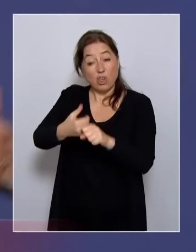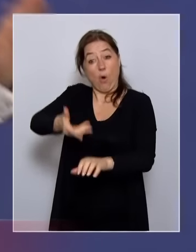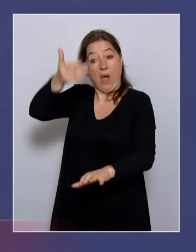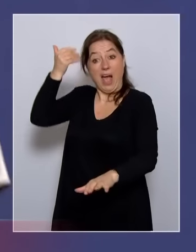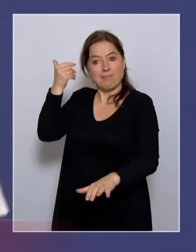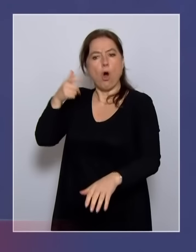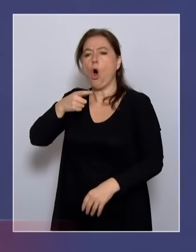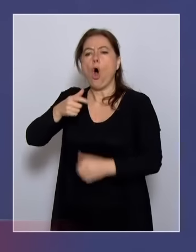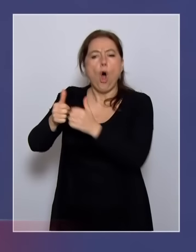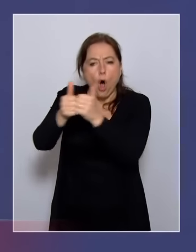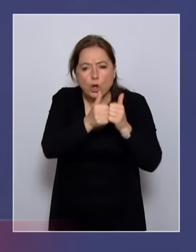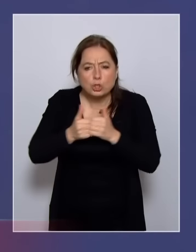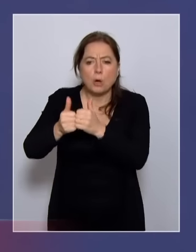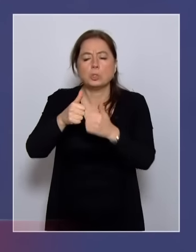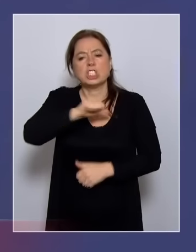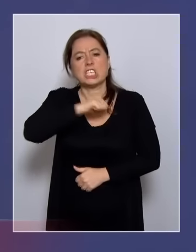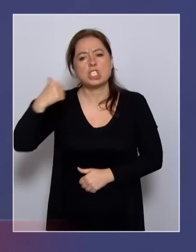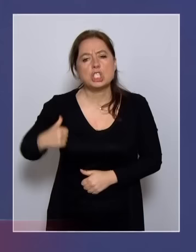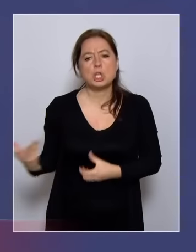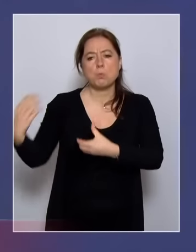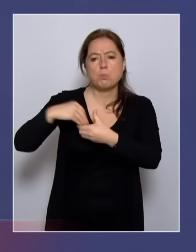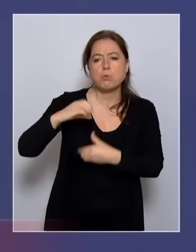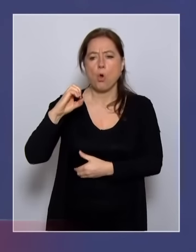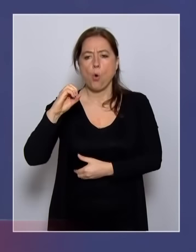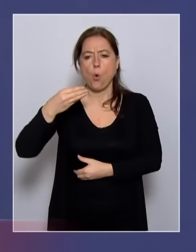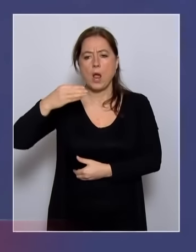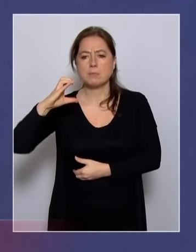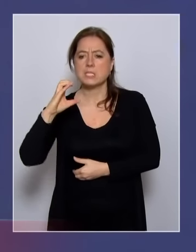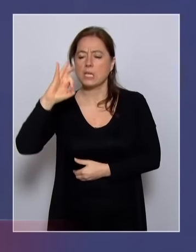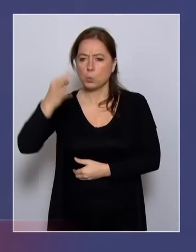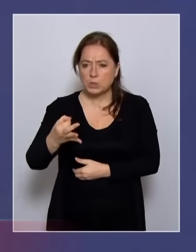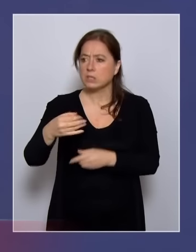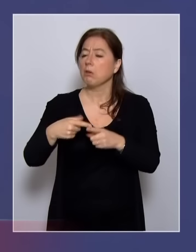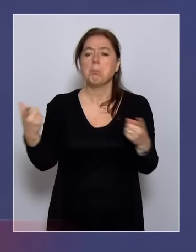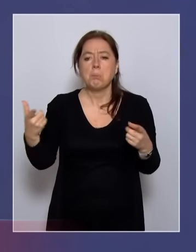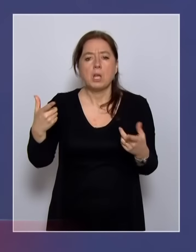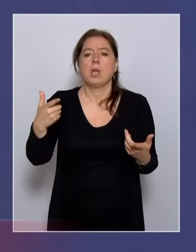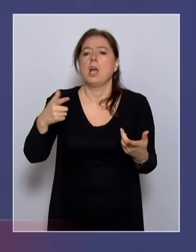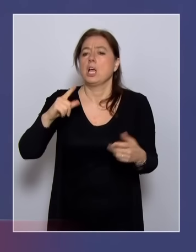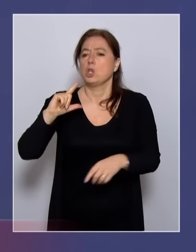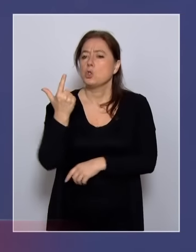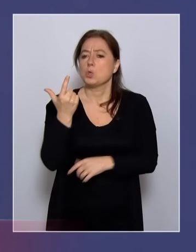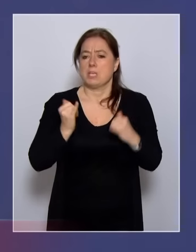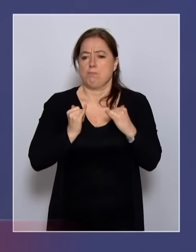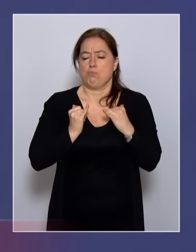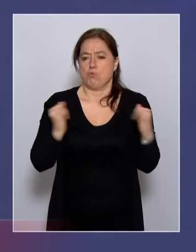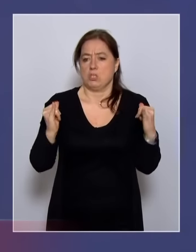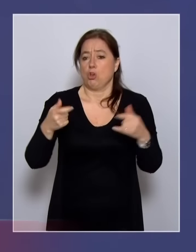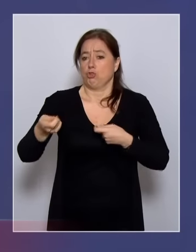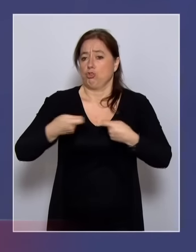collectivement, on disait qu'on intègre la Chine dans l'OMC. Et puis, notre objectif, c'est qu'au fond, la 2e puissance commerciale et économique